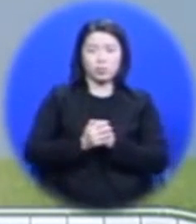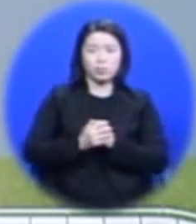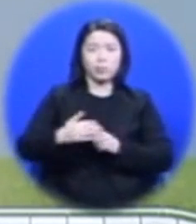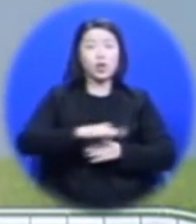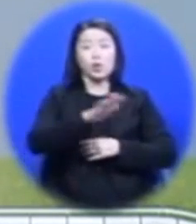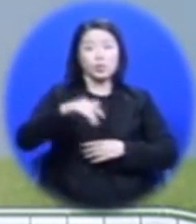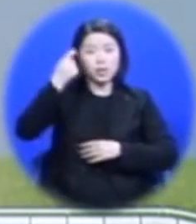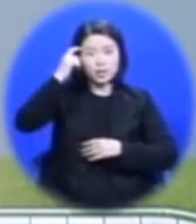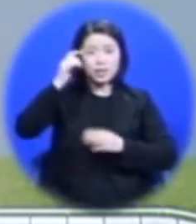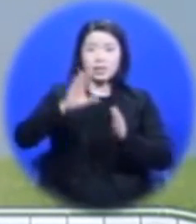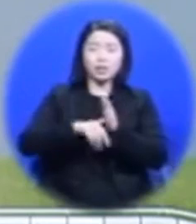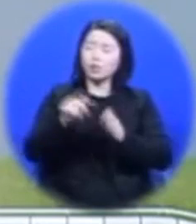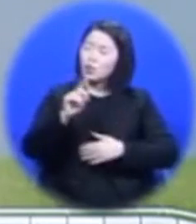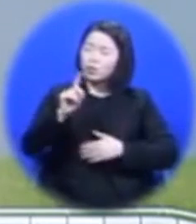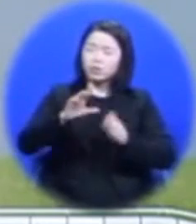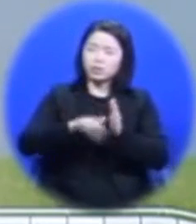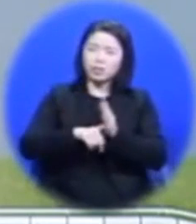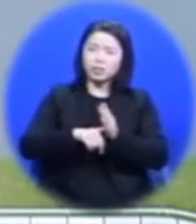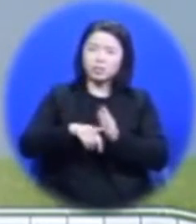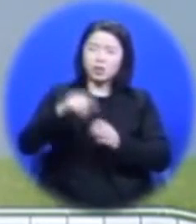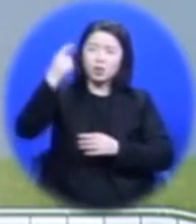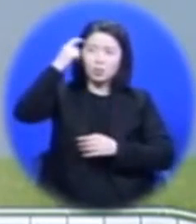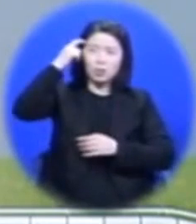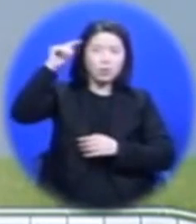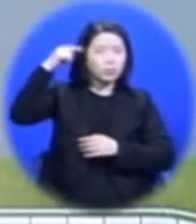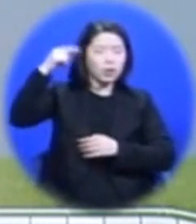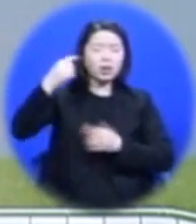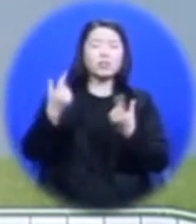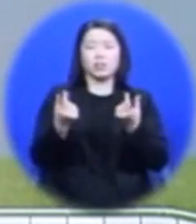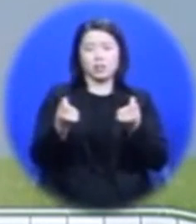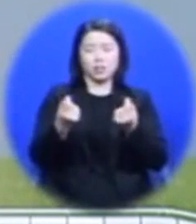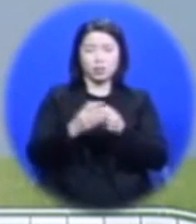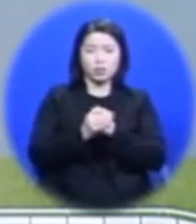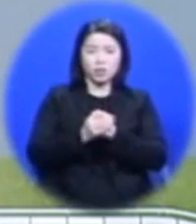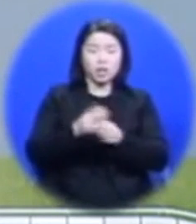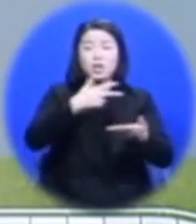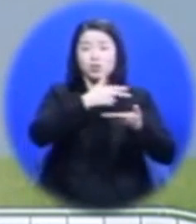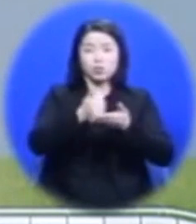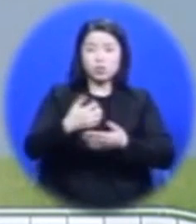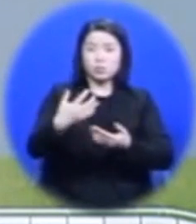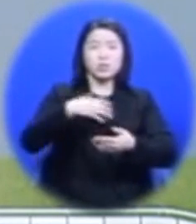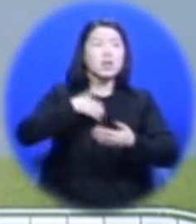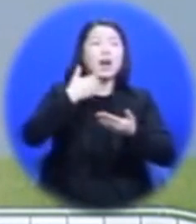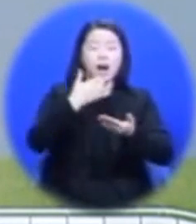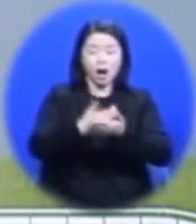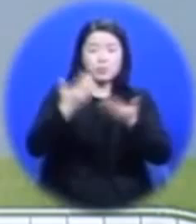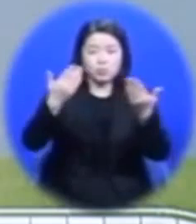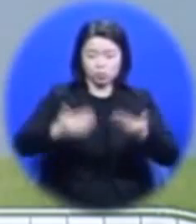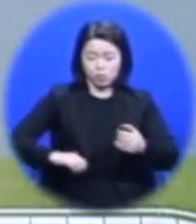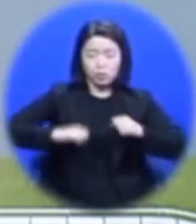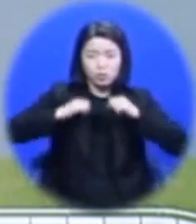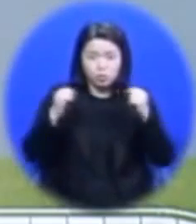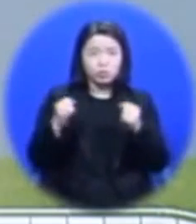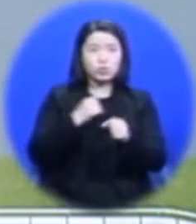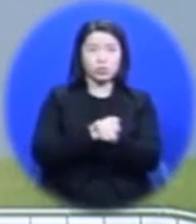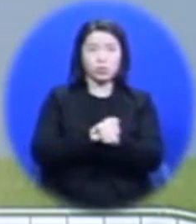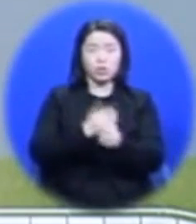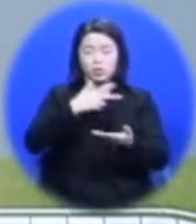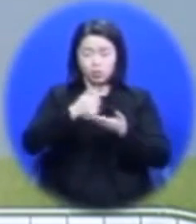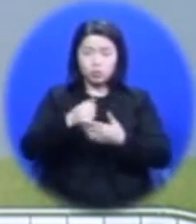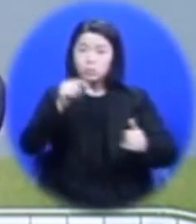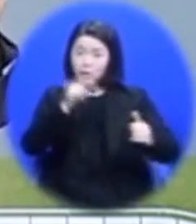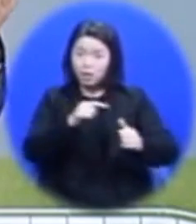우리가 생각할 때도 어떤 때는 우리가 지금 제정신인가 싶었어요. 주님이 감동 주시면 순종입니다. 주님이 하라고